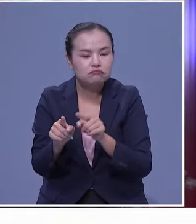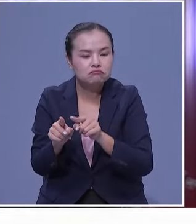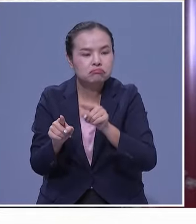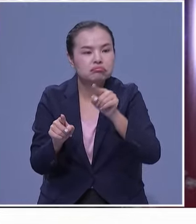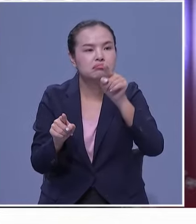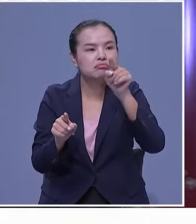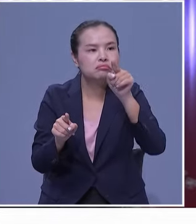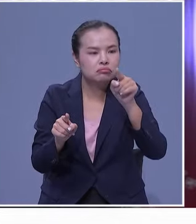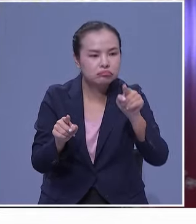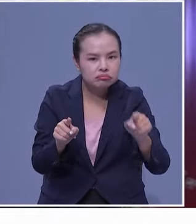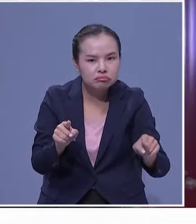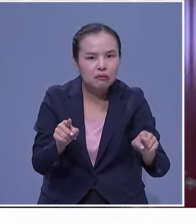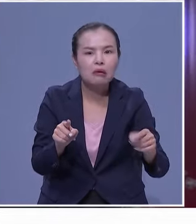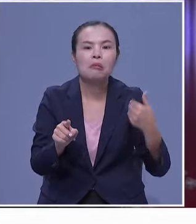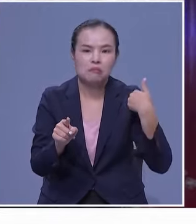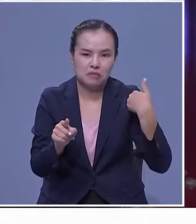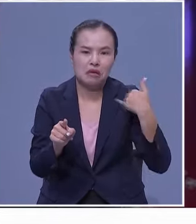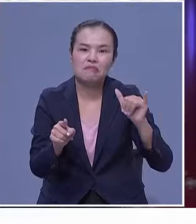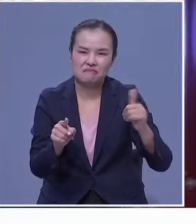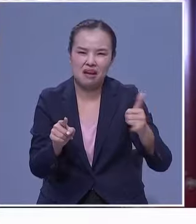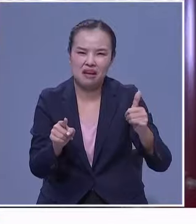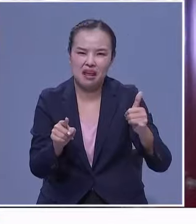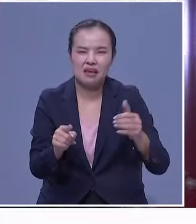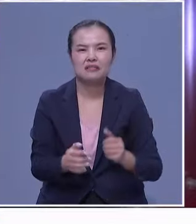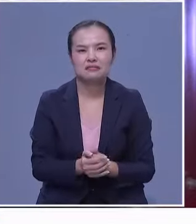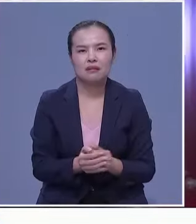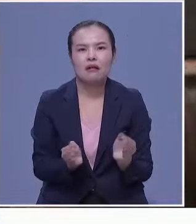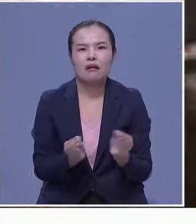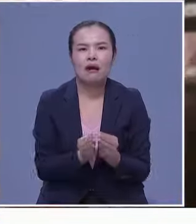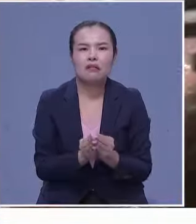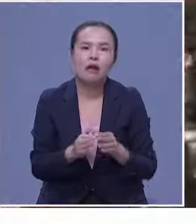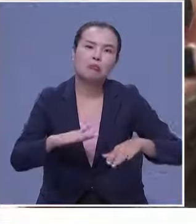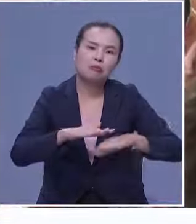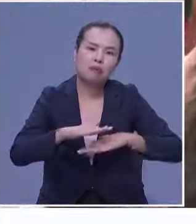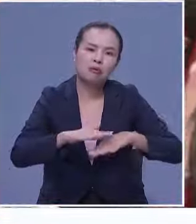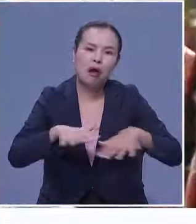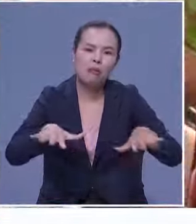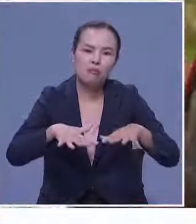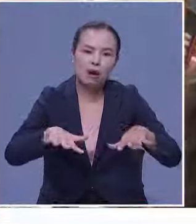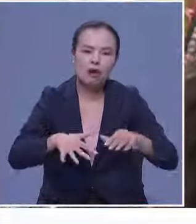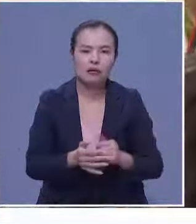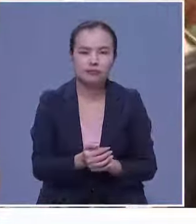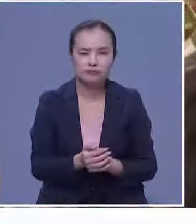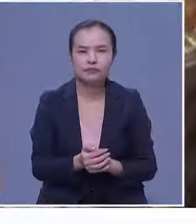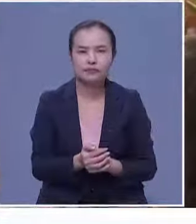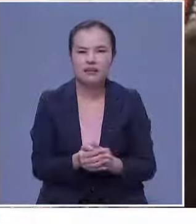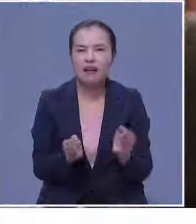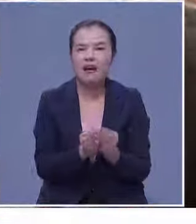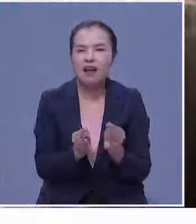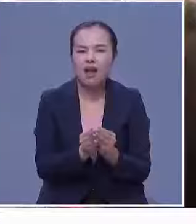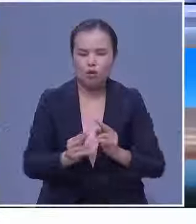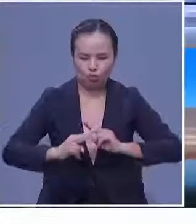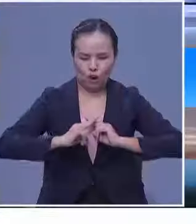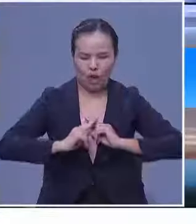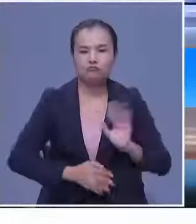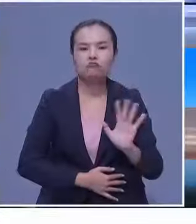อาจจะลดลงมาเหลือเป็นคะแนนฐาน คือมองว่าพอคะแนนมันไม่ได้มาจากตัวเ